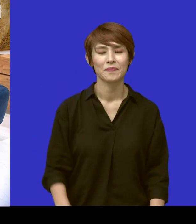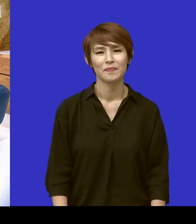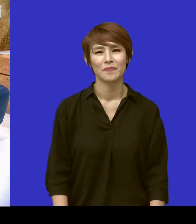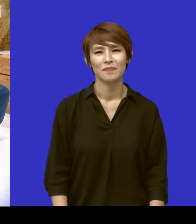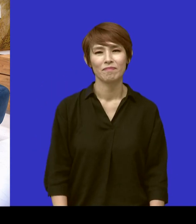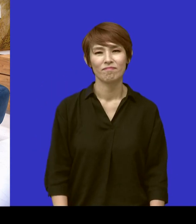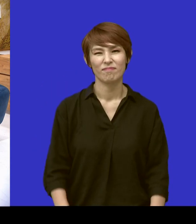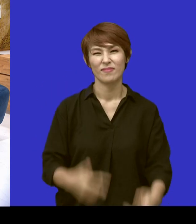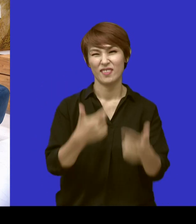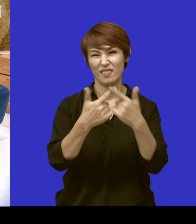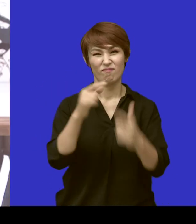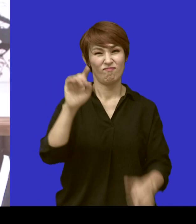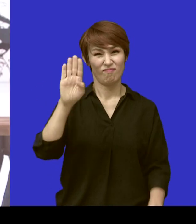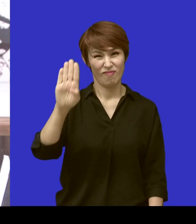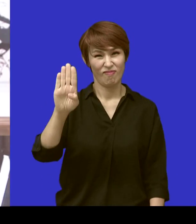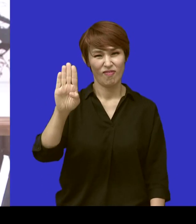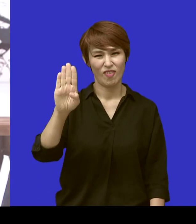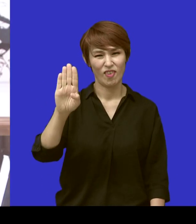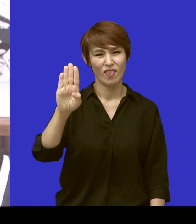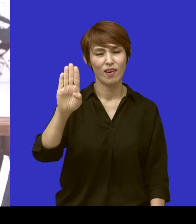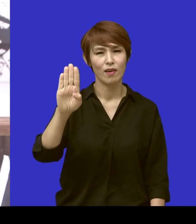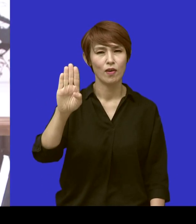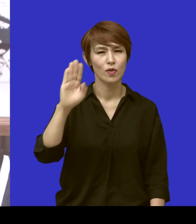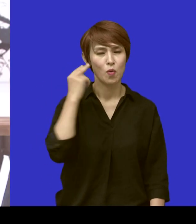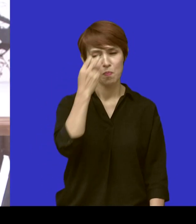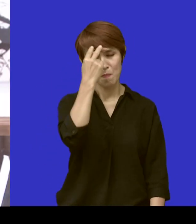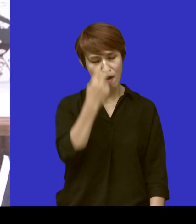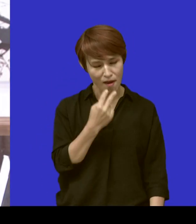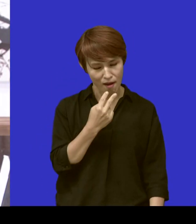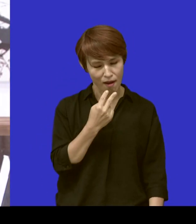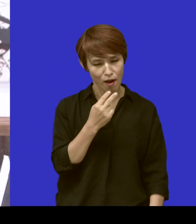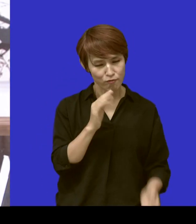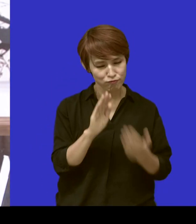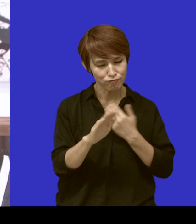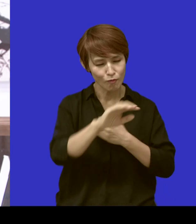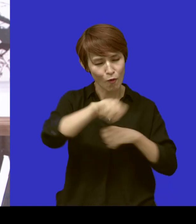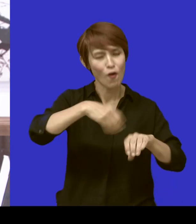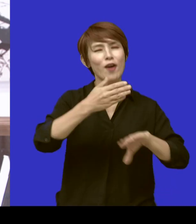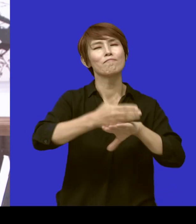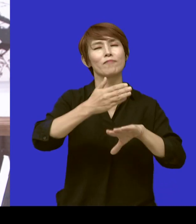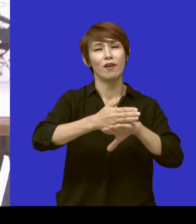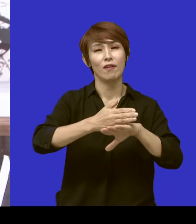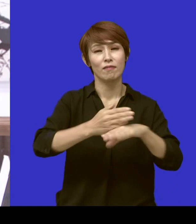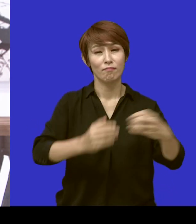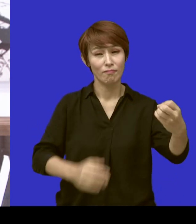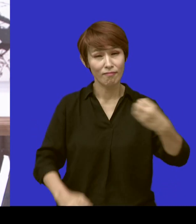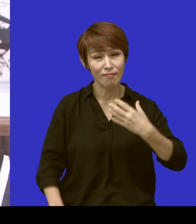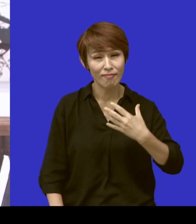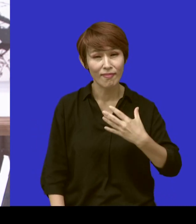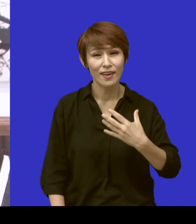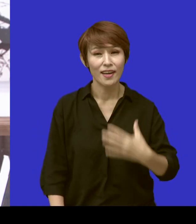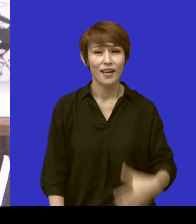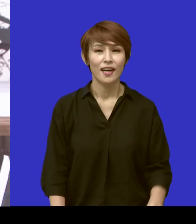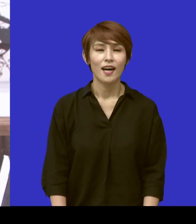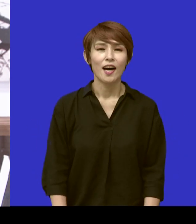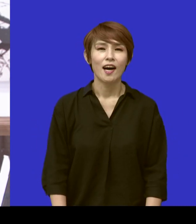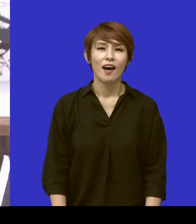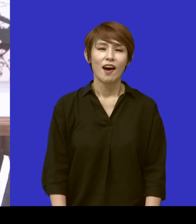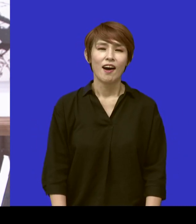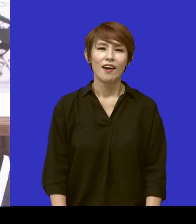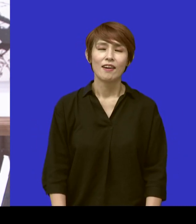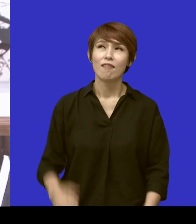아까 형제님께서 오히려 농맹인이 되고 나서 더 감사하다고 말씀해 주셨잖아요.